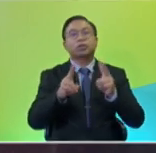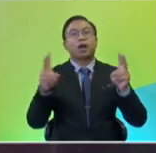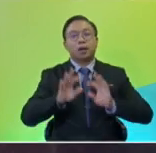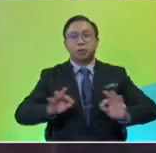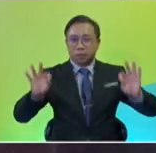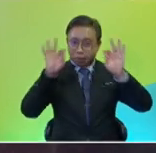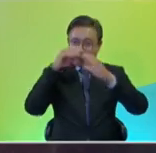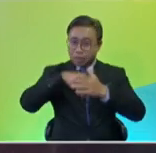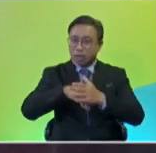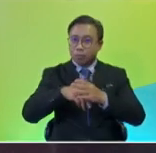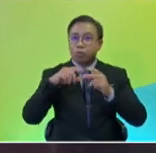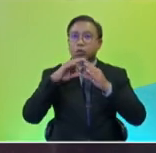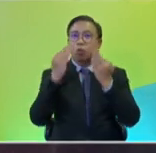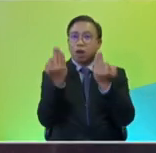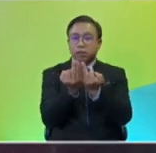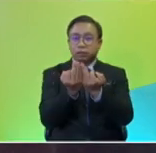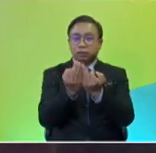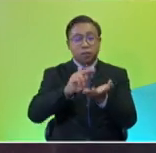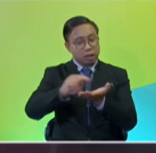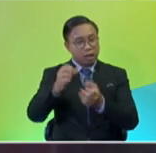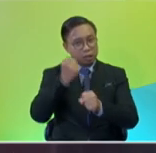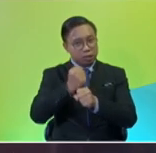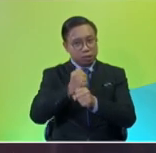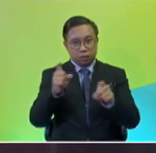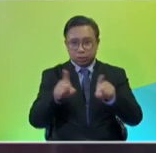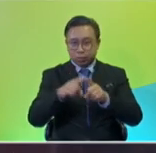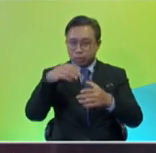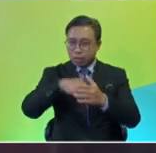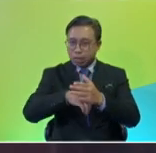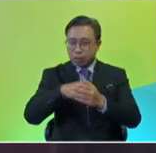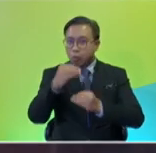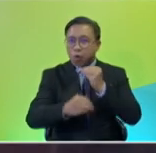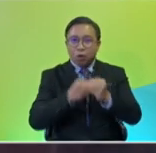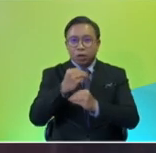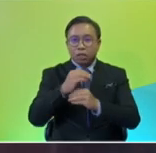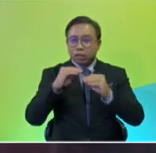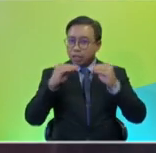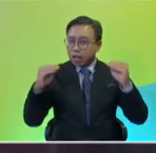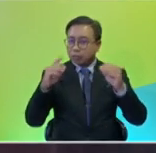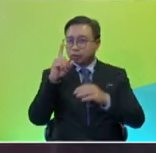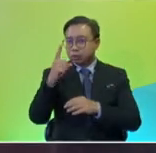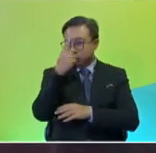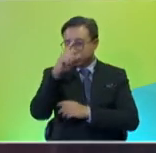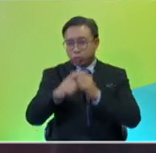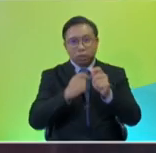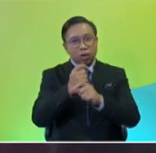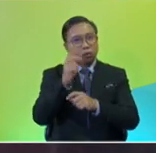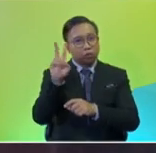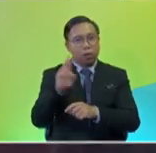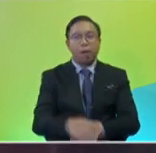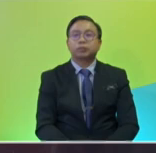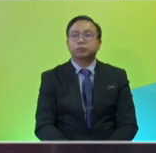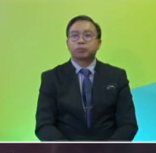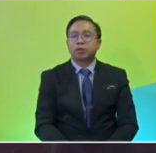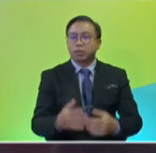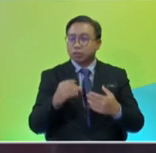keluarga, iaitu nilai kerjasama dalam pendidikan moral tahap 1 untuk tahun 2. Okey, baik cikgu, dan